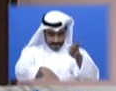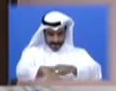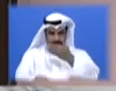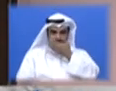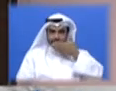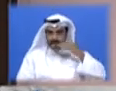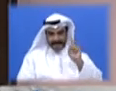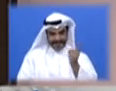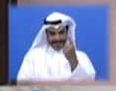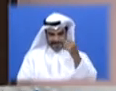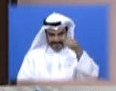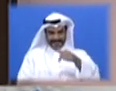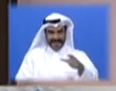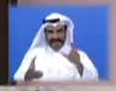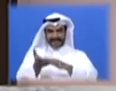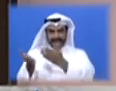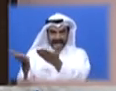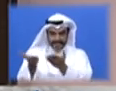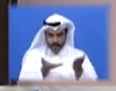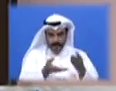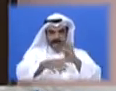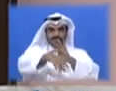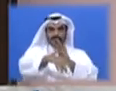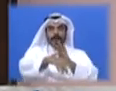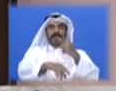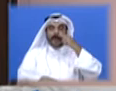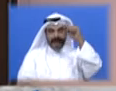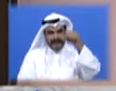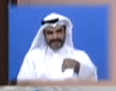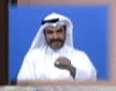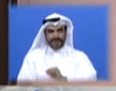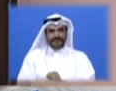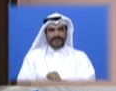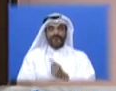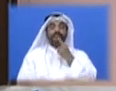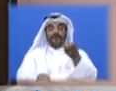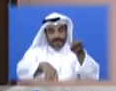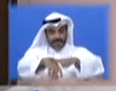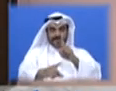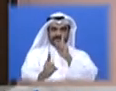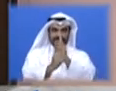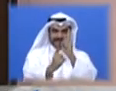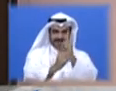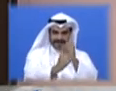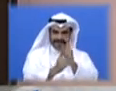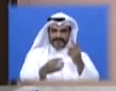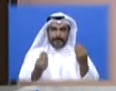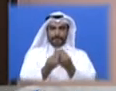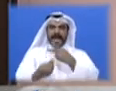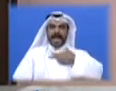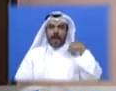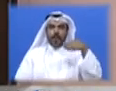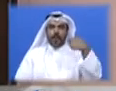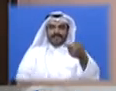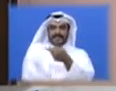أثناء الديوانية الدكاترة على أن تكون في لقاءات دورية مع الوزير